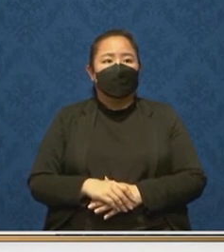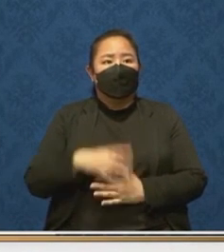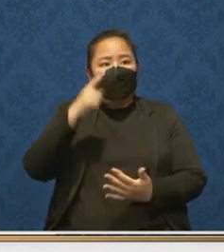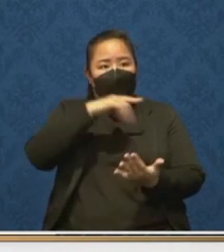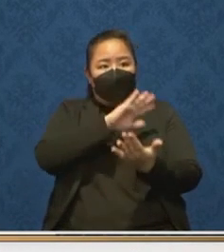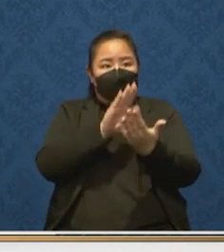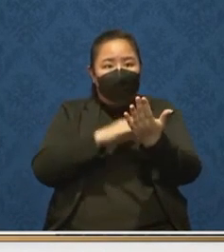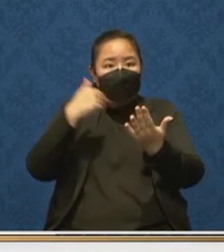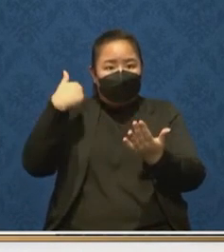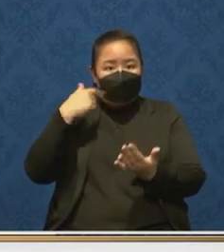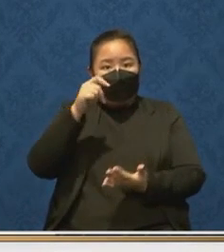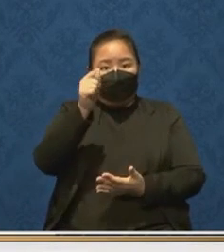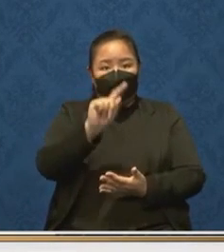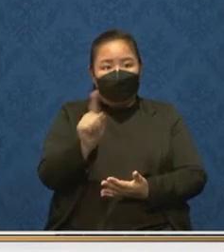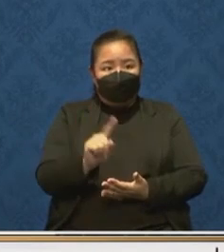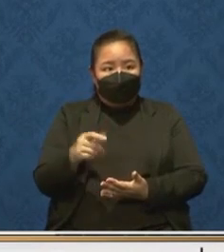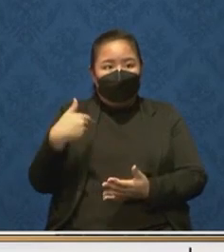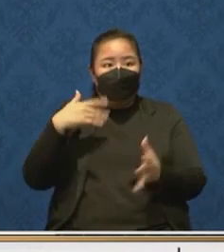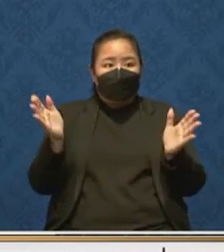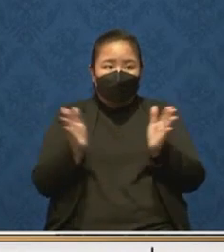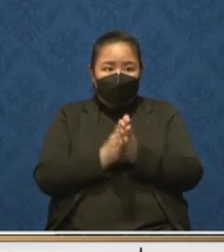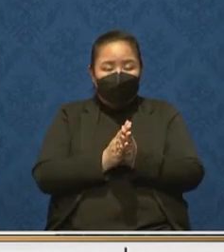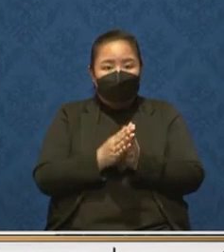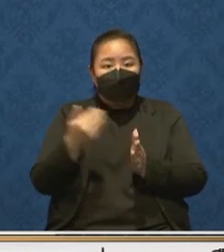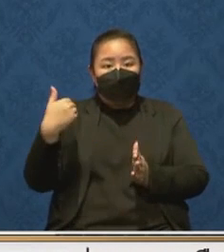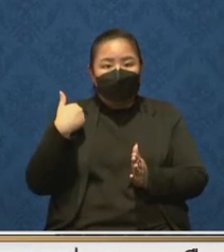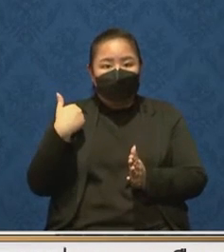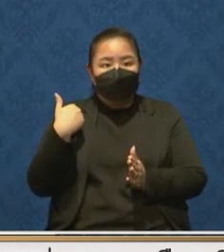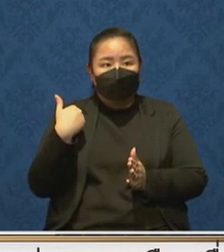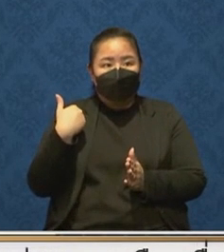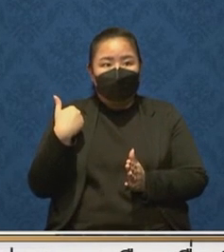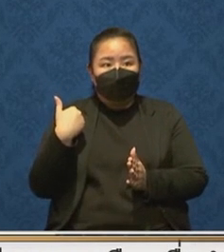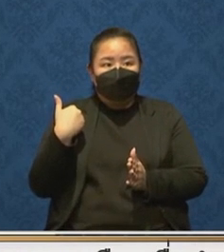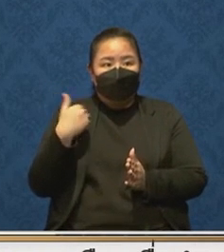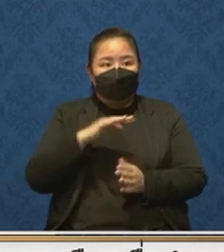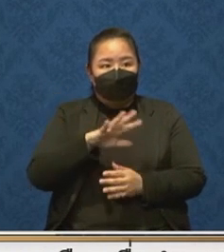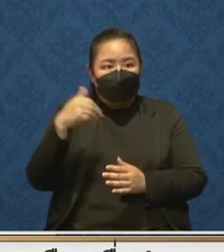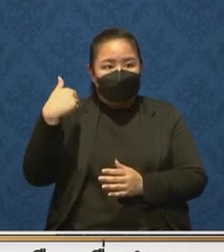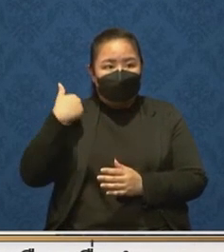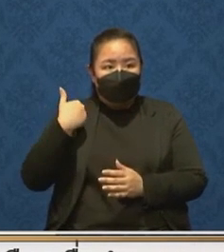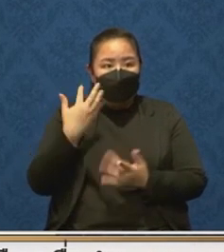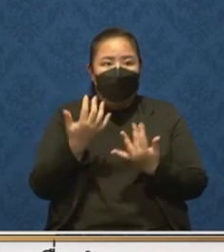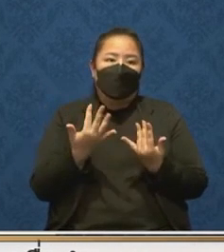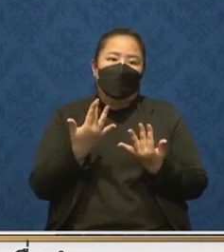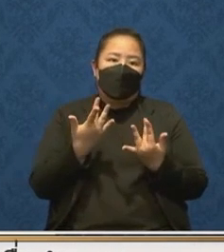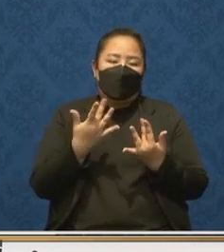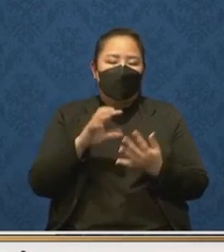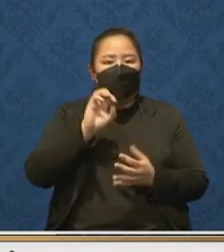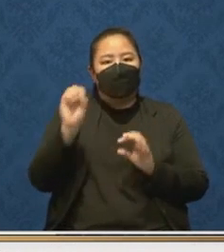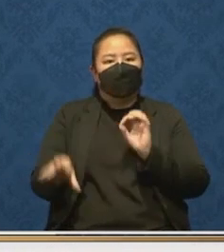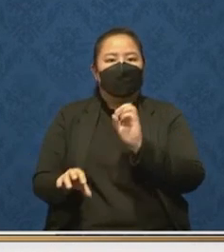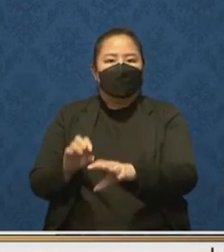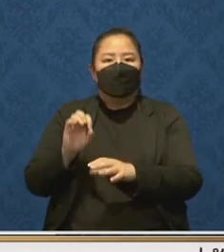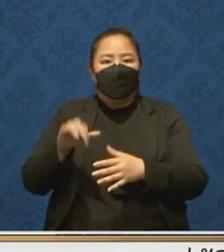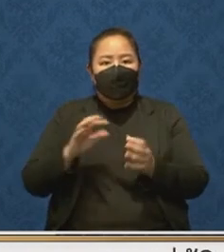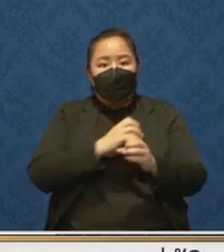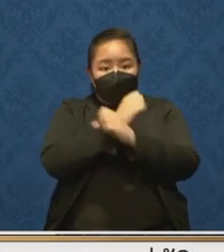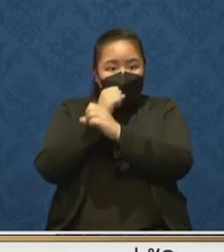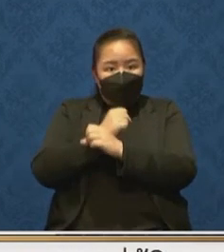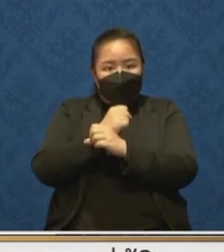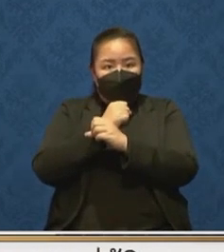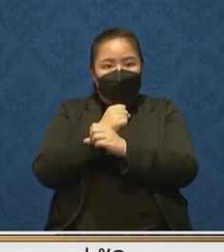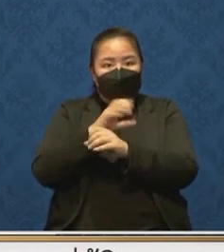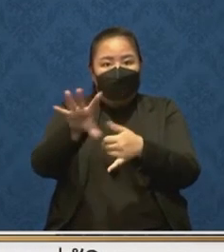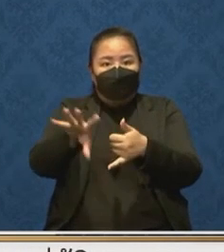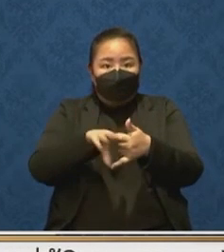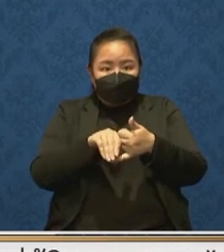มีวัคซีน Eta Sinicaรวมทงประเทศที่ค้างสต็อคอยู่รอเททิงไม่สามารถปองกันการตดเชอได้มาก